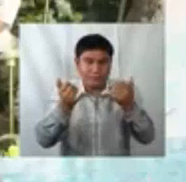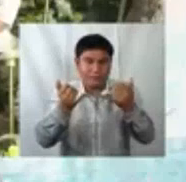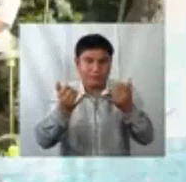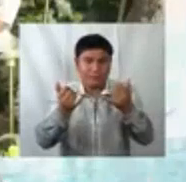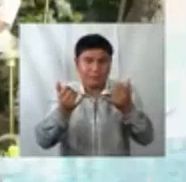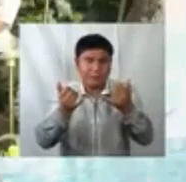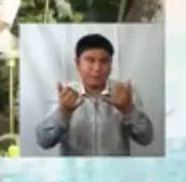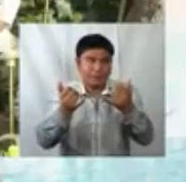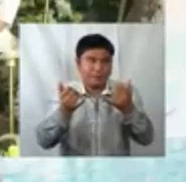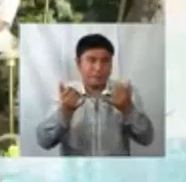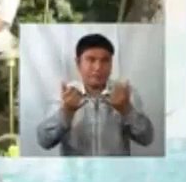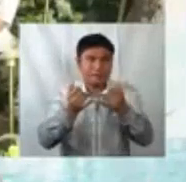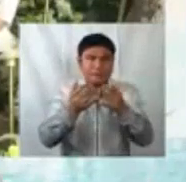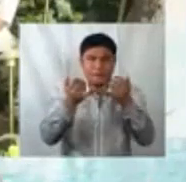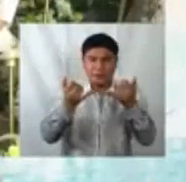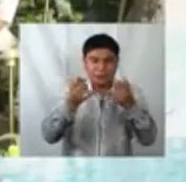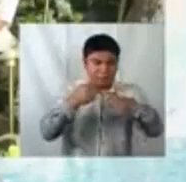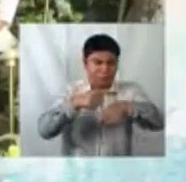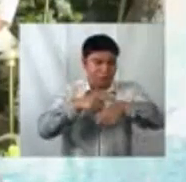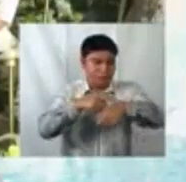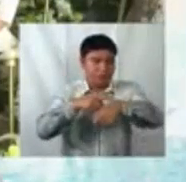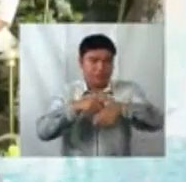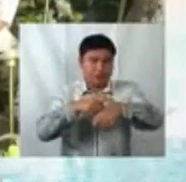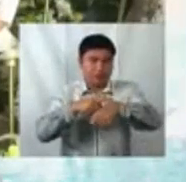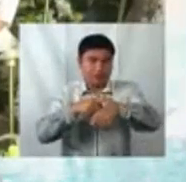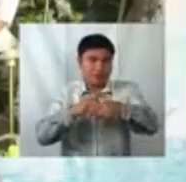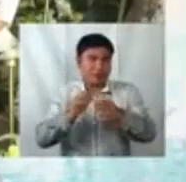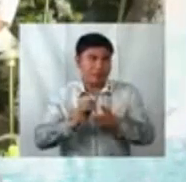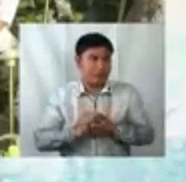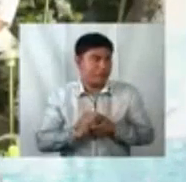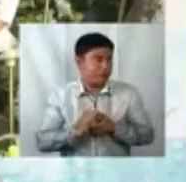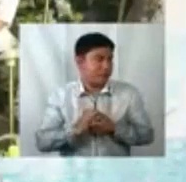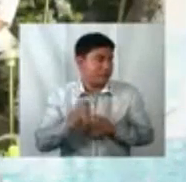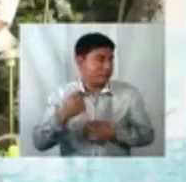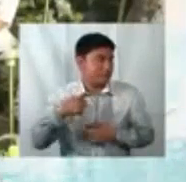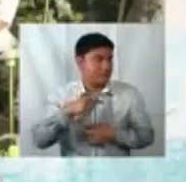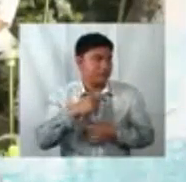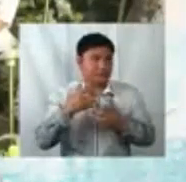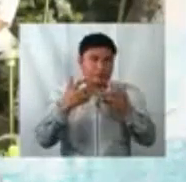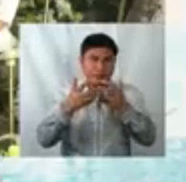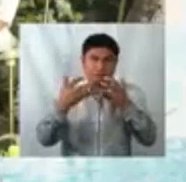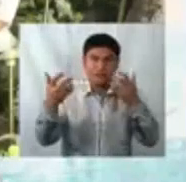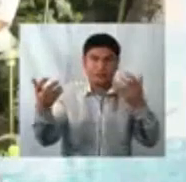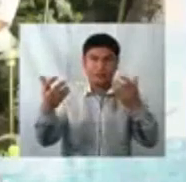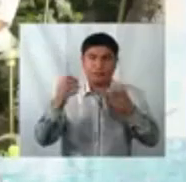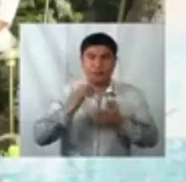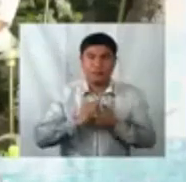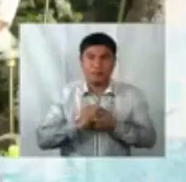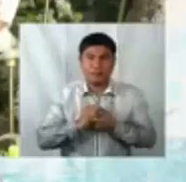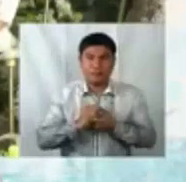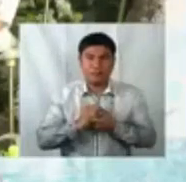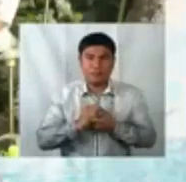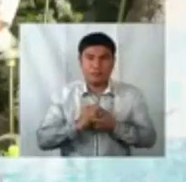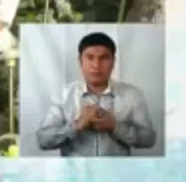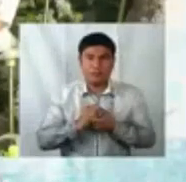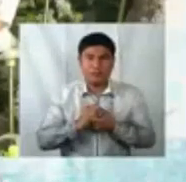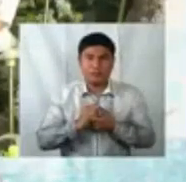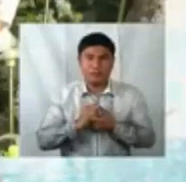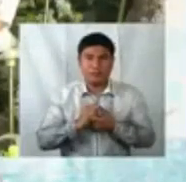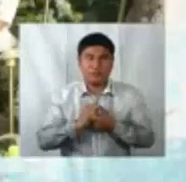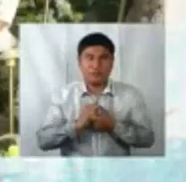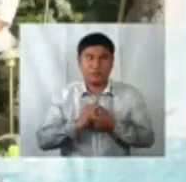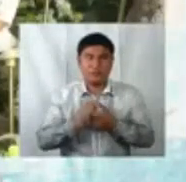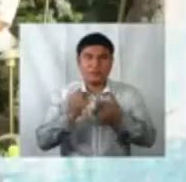Ang termino niya dito, yung ating umiiwalay tayo doon sa pagkatali natin sa